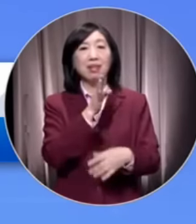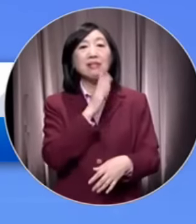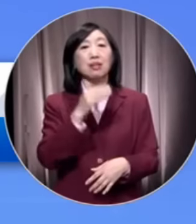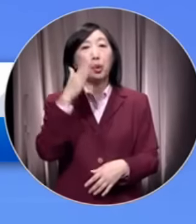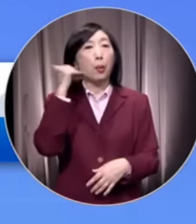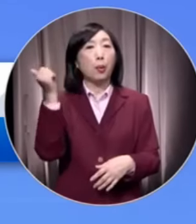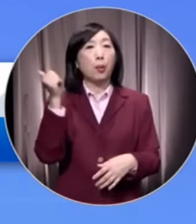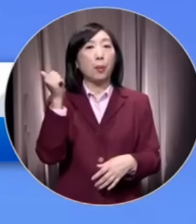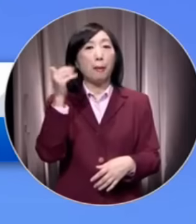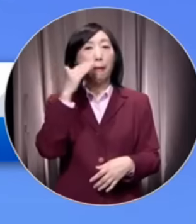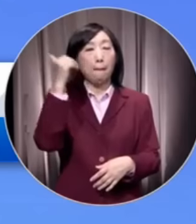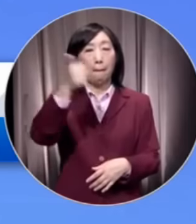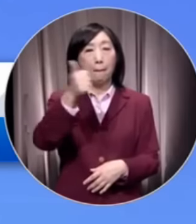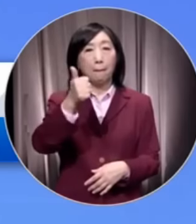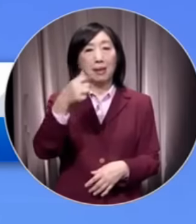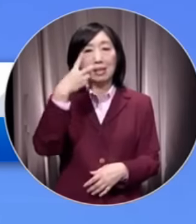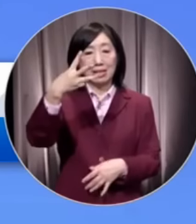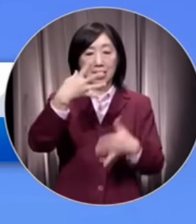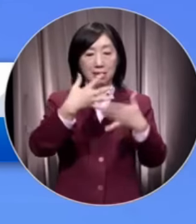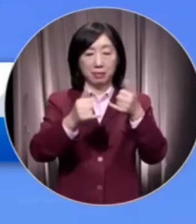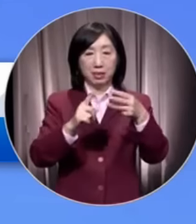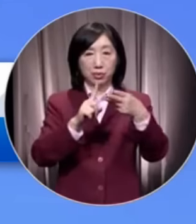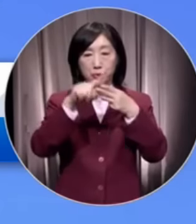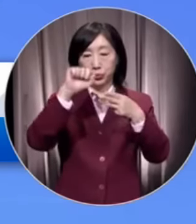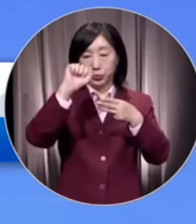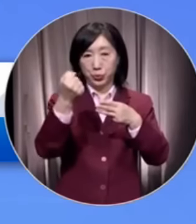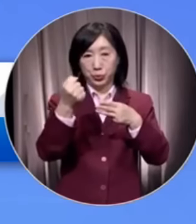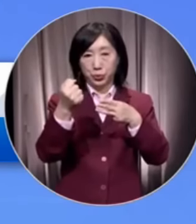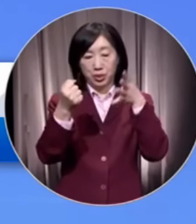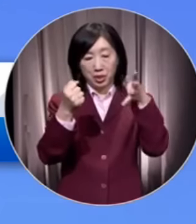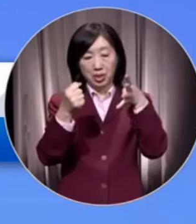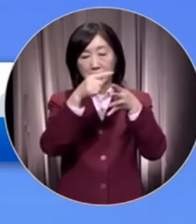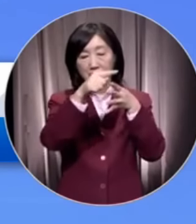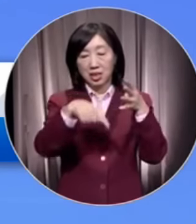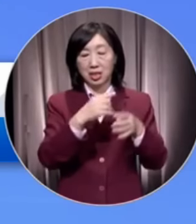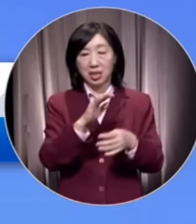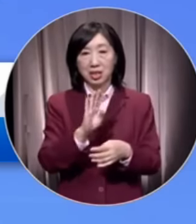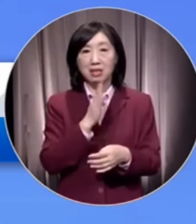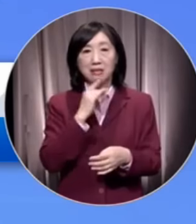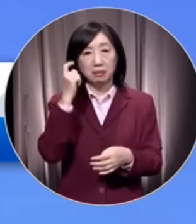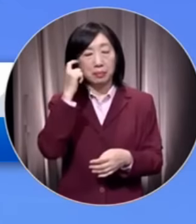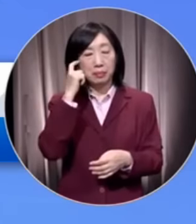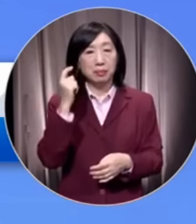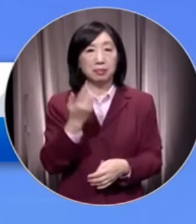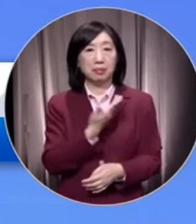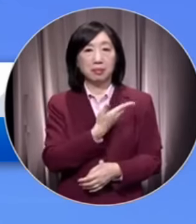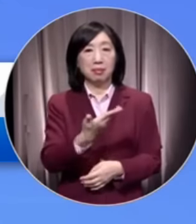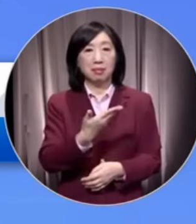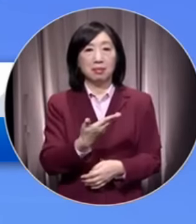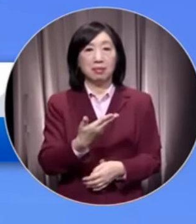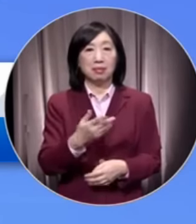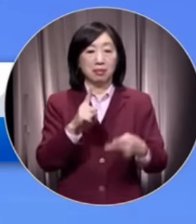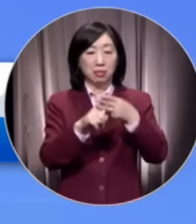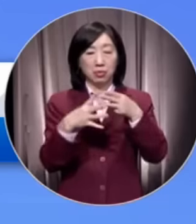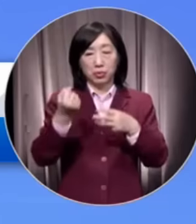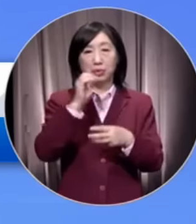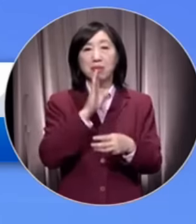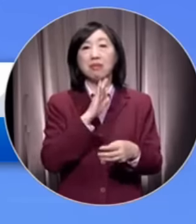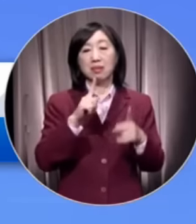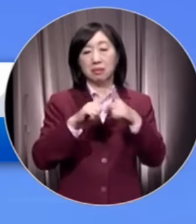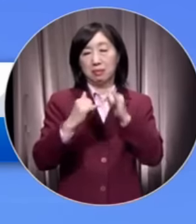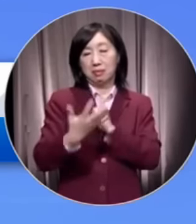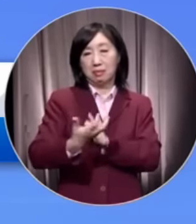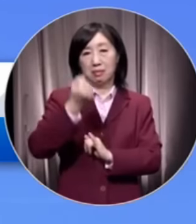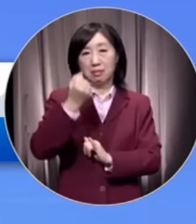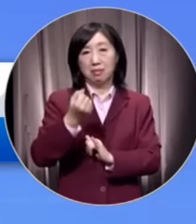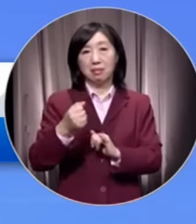民主义的那一个基本的思想，让主权在民，天下为公的